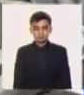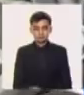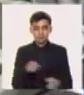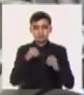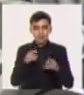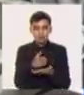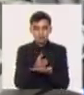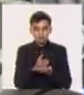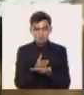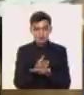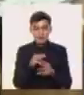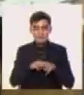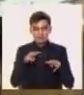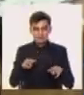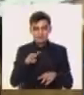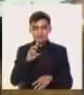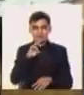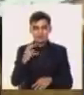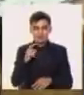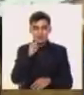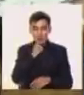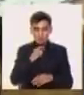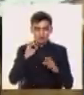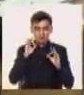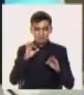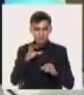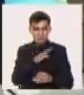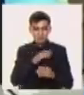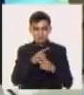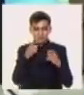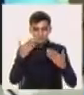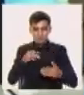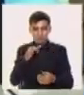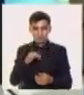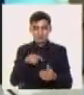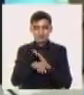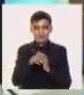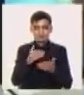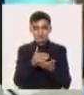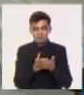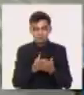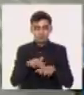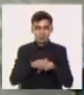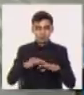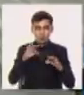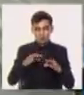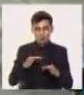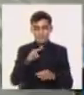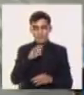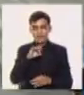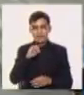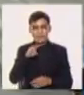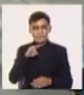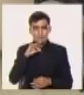пресс-службе Министерства нацэкономики сообщили, что методы проведения национальной переписи населения не изменились. С 1